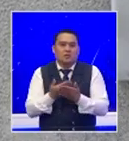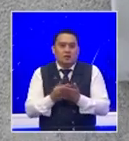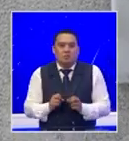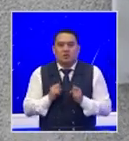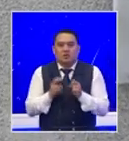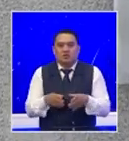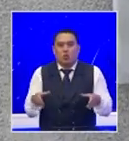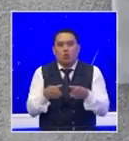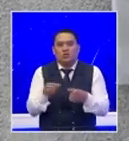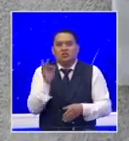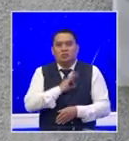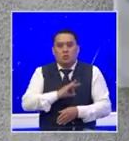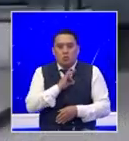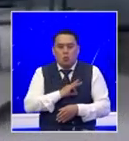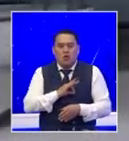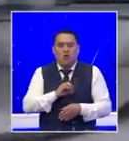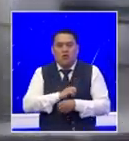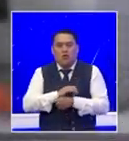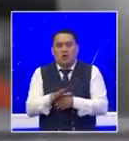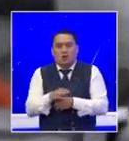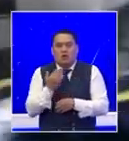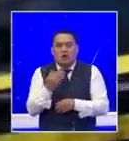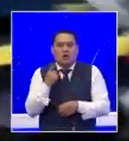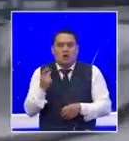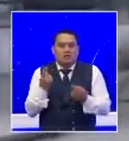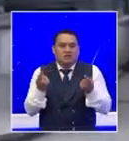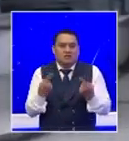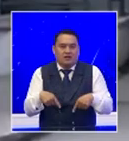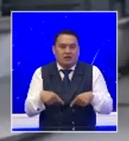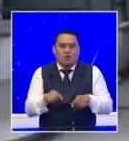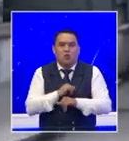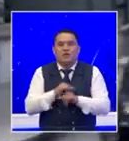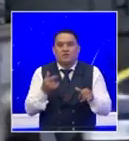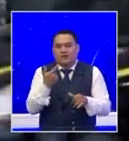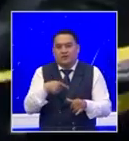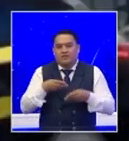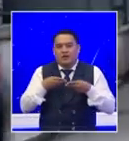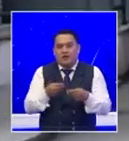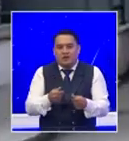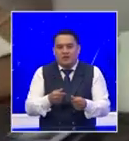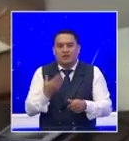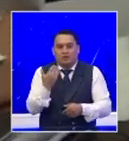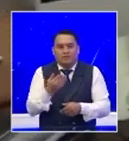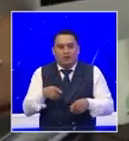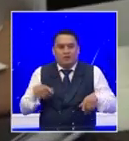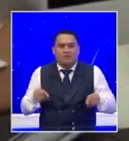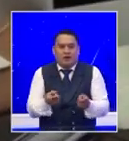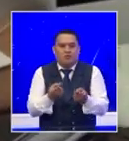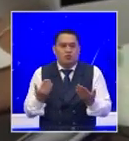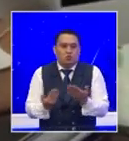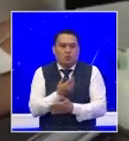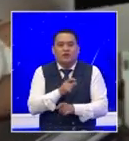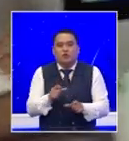преступные группировки использовали пандемию и вызванный ею экономический кризис для расширения своего влияния и вербовки новых